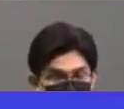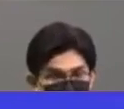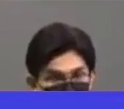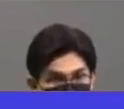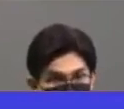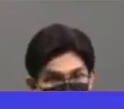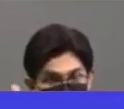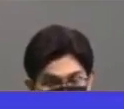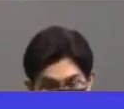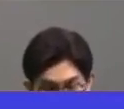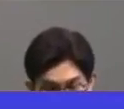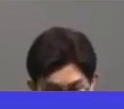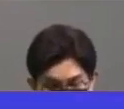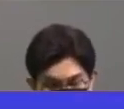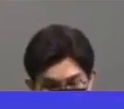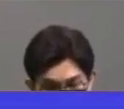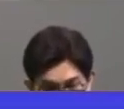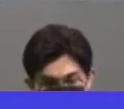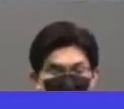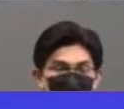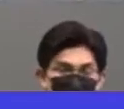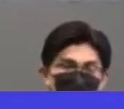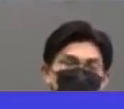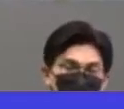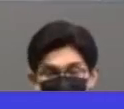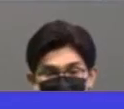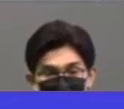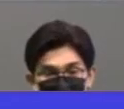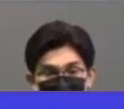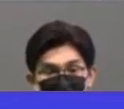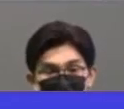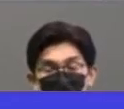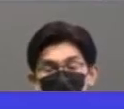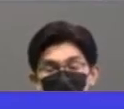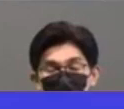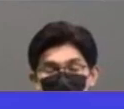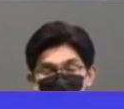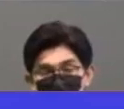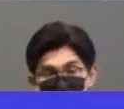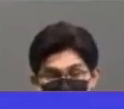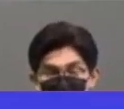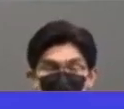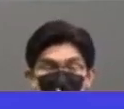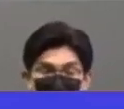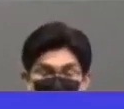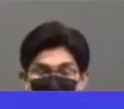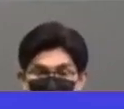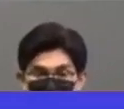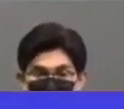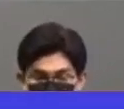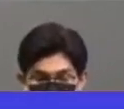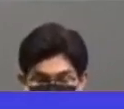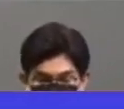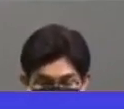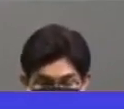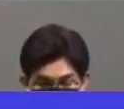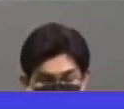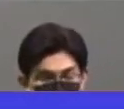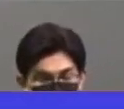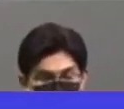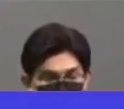บป้องกันและปราบปรามการทรมานและการกระทำให้บุคคลสูญหายพ.ศ. 2565นี้นับเป็นก้าวสำ